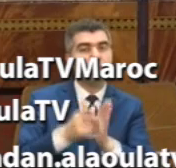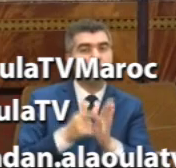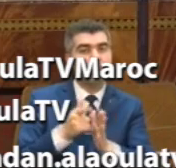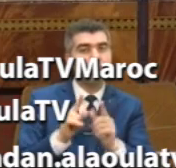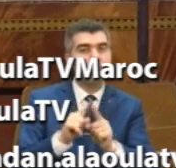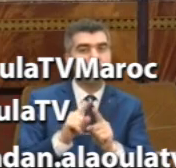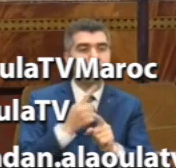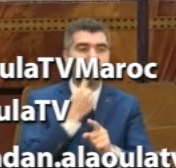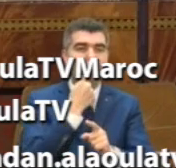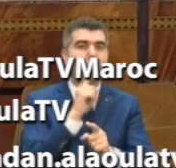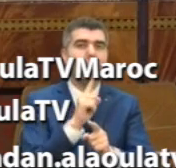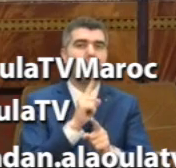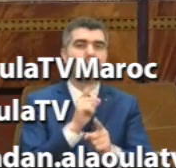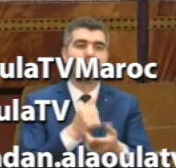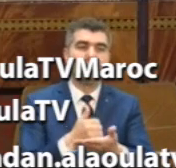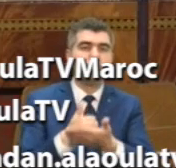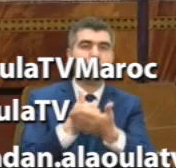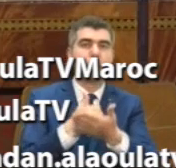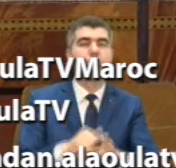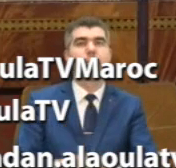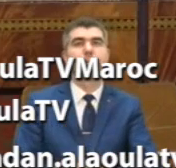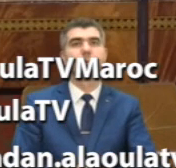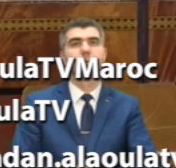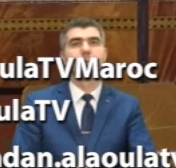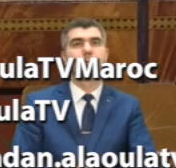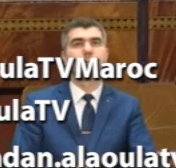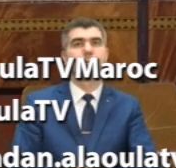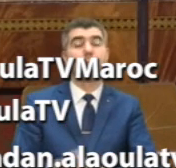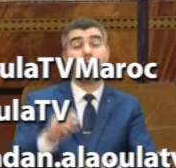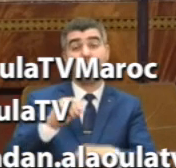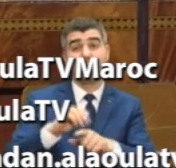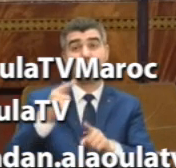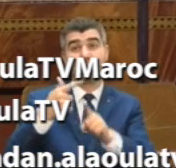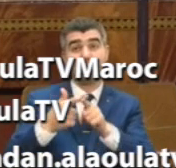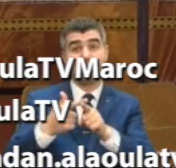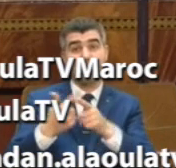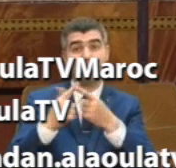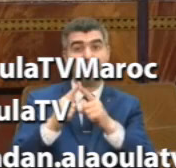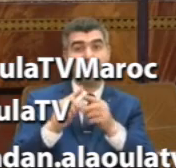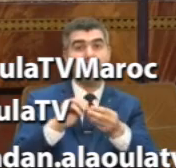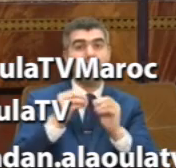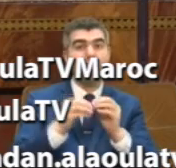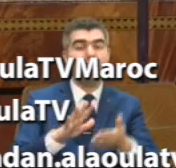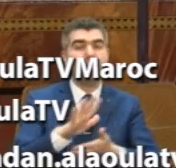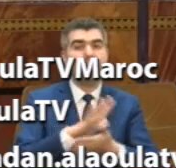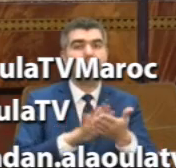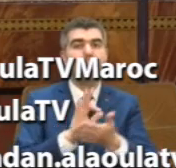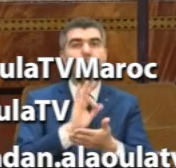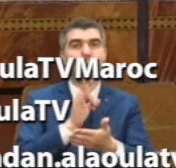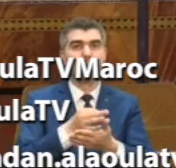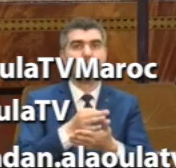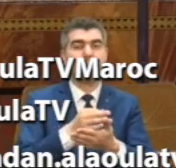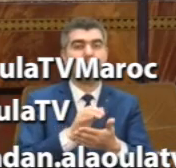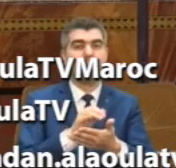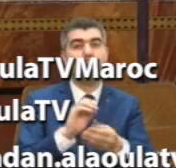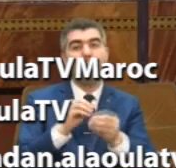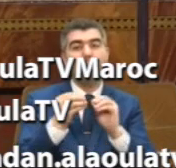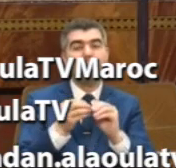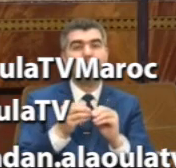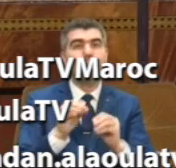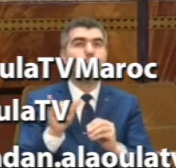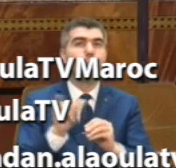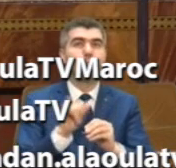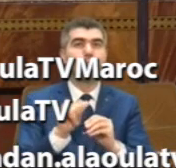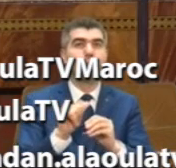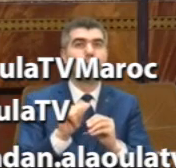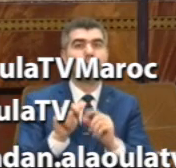الحل. بالاضافه السيد الوزير، فعلا مجموعة المشاكل تحلت، ولكن المشكل الكبير والعويص هو الضغط